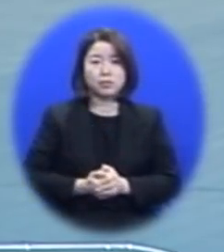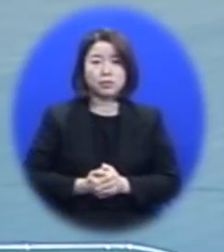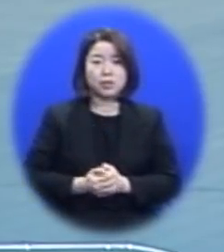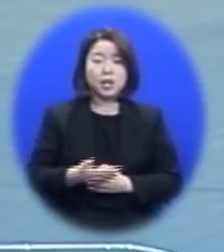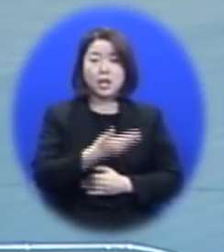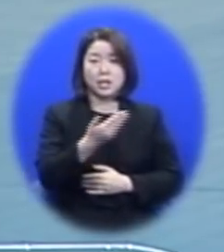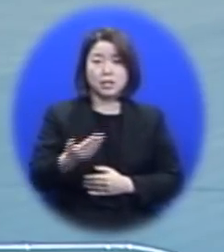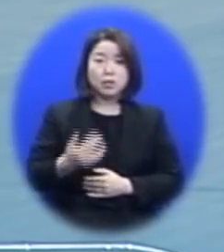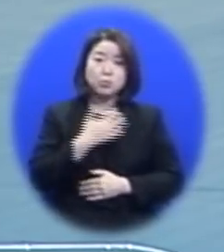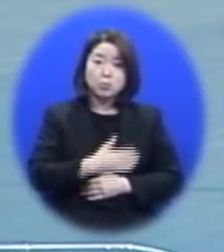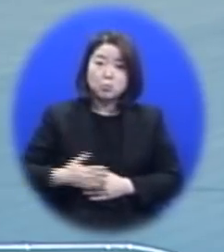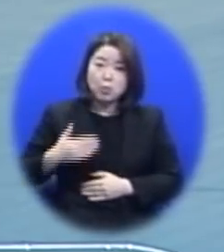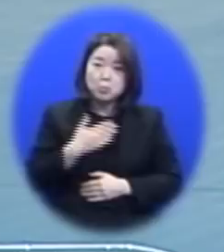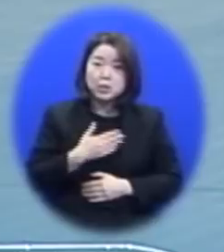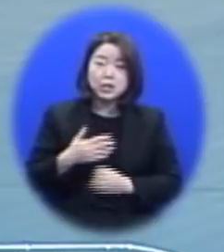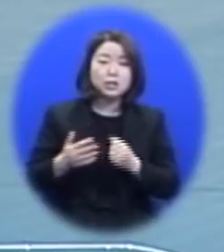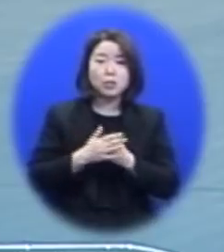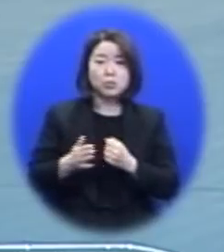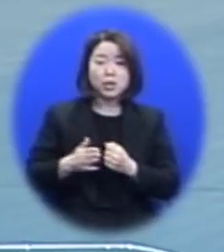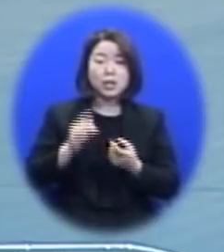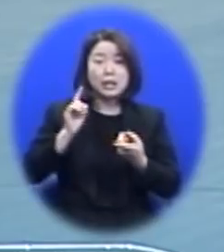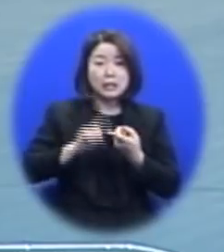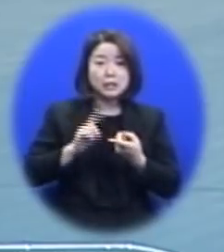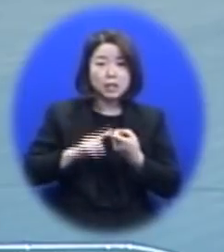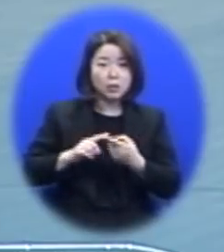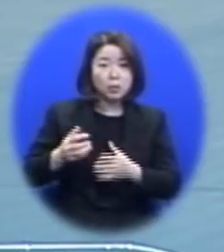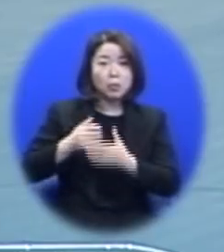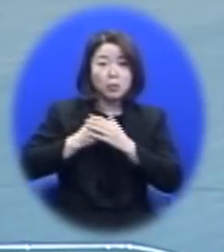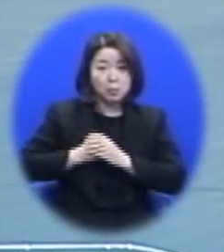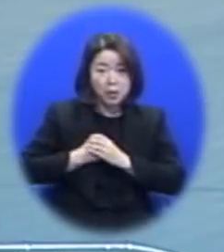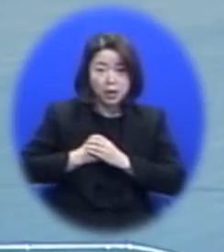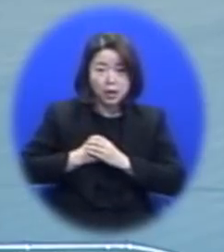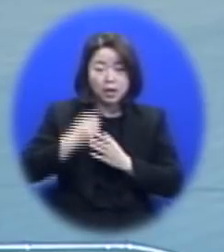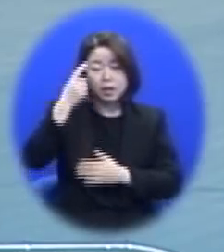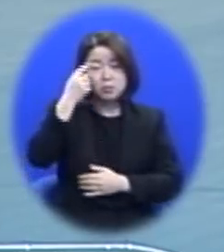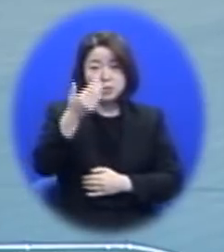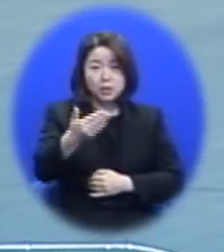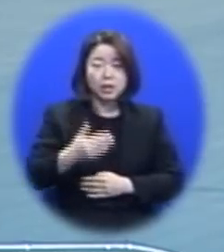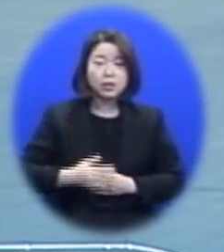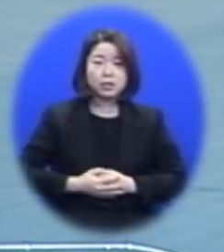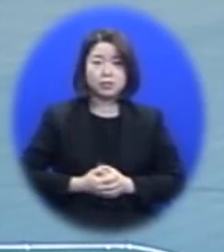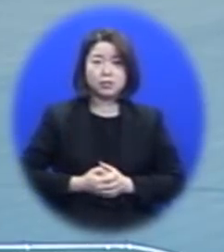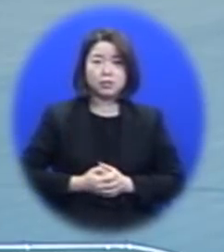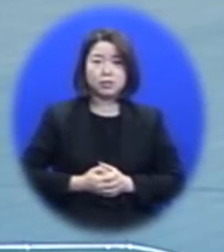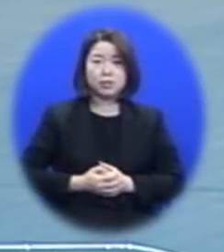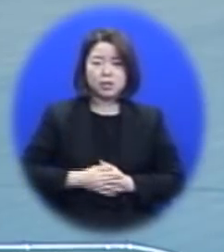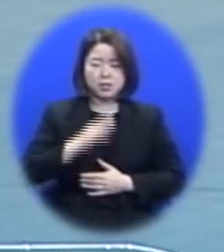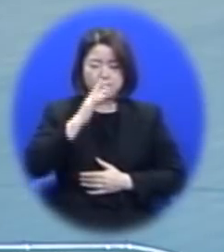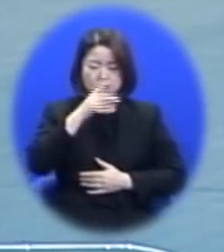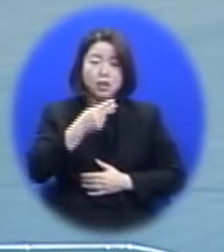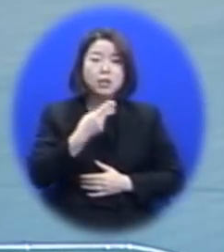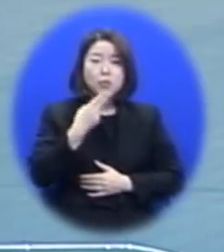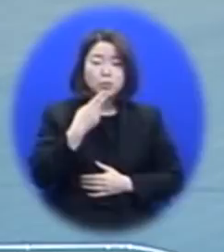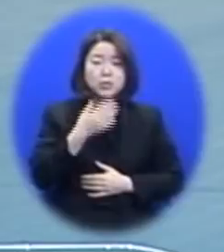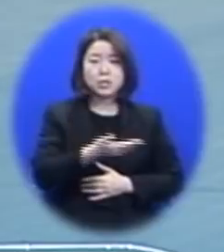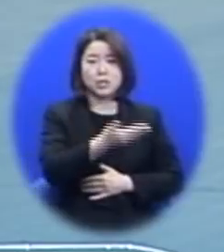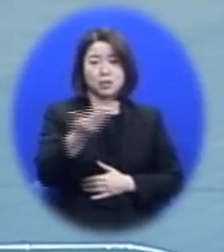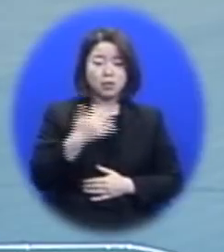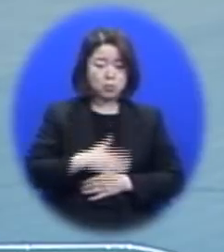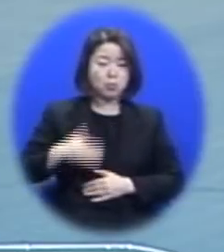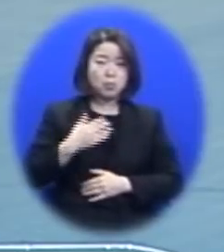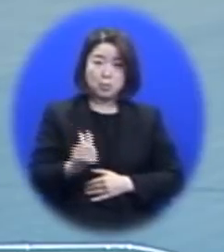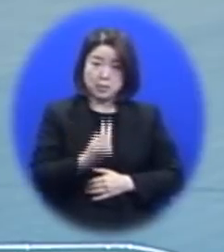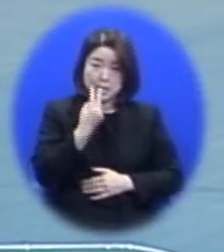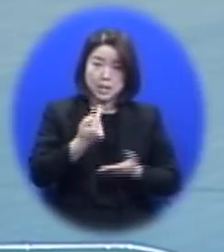여러분 몸이니까 그냥 받아들입니까? 아마 틀림없이 여러분의 몸을 살리기